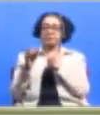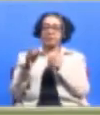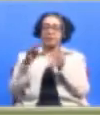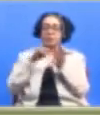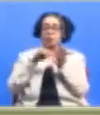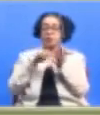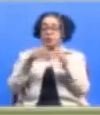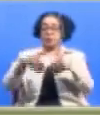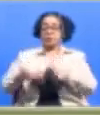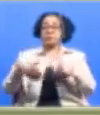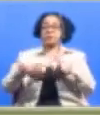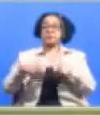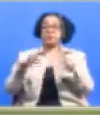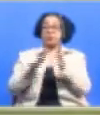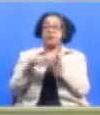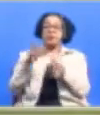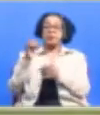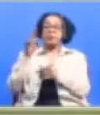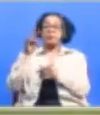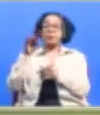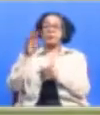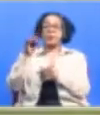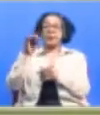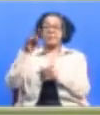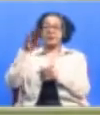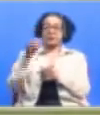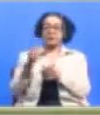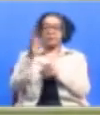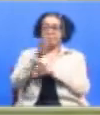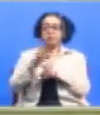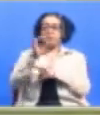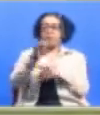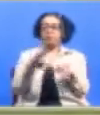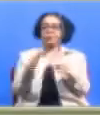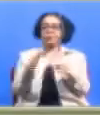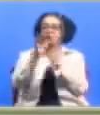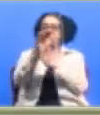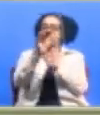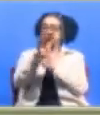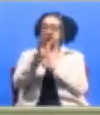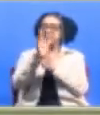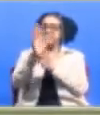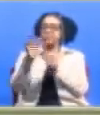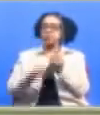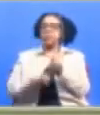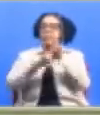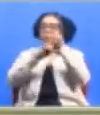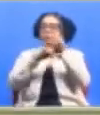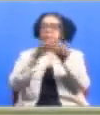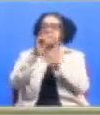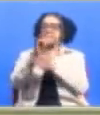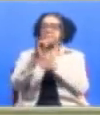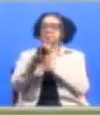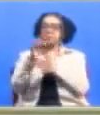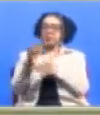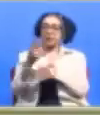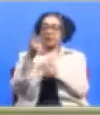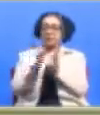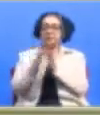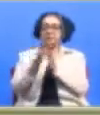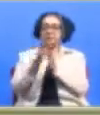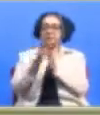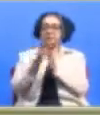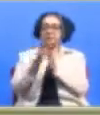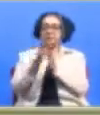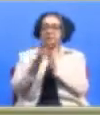na mbunge wa Uriri Mark Nyamita alitumia jukwaa hilo kuwaomba mashabiki kuunga mkono ligi ya daraja la pili nchini NSL. Mbunge huyo